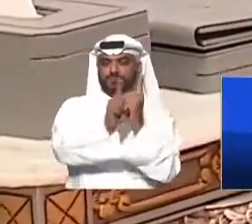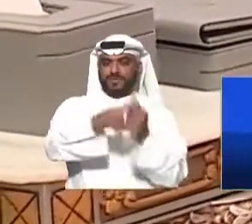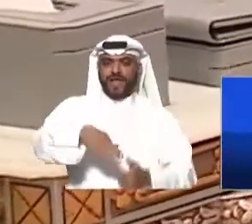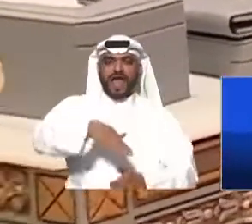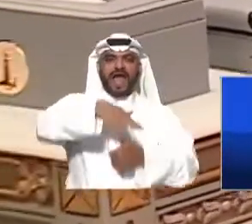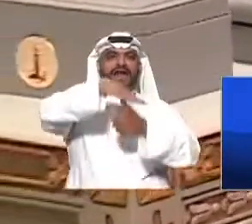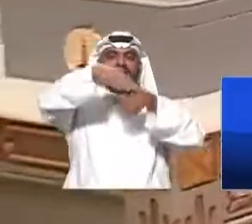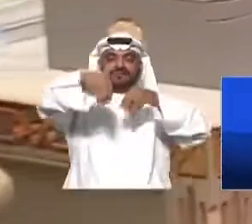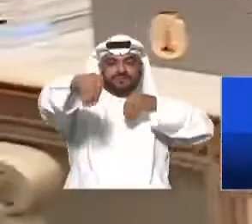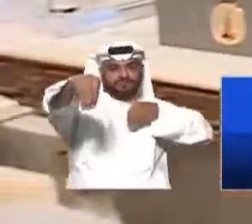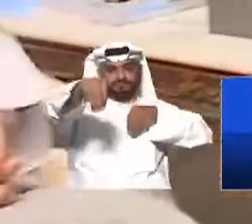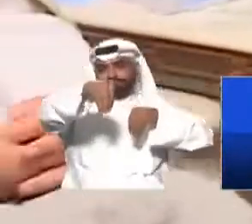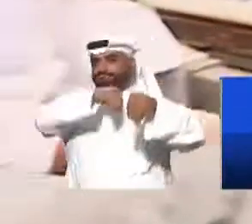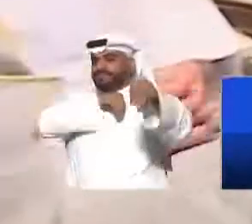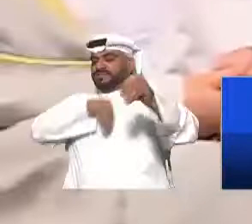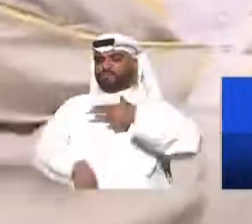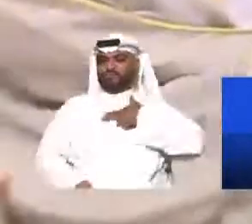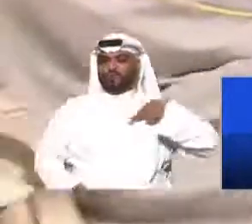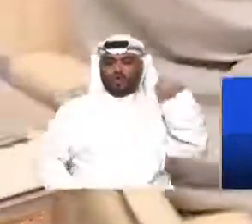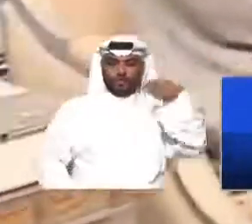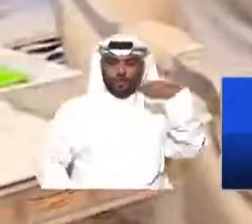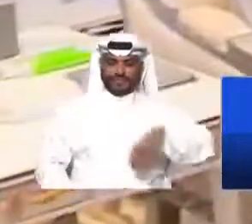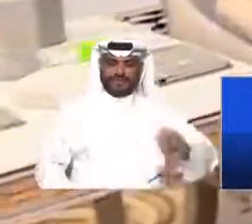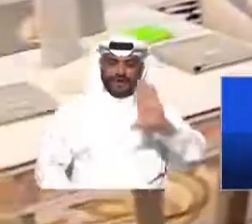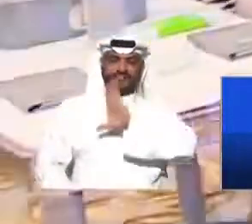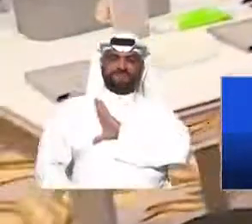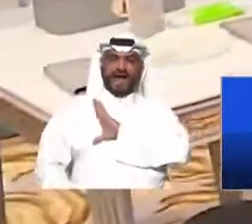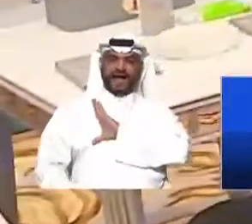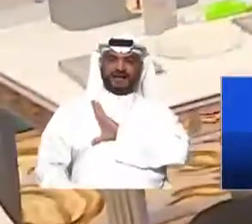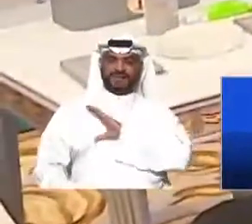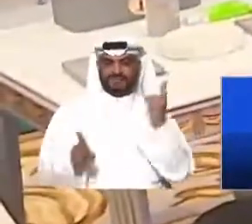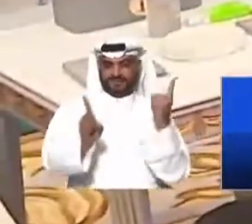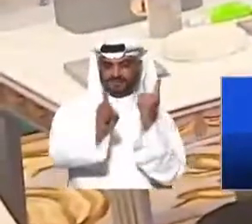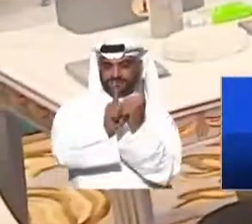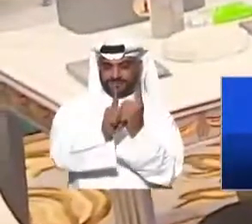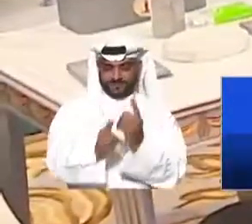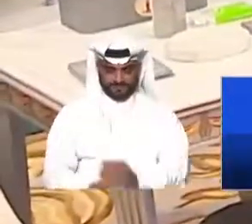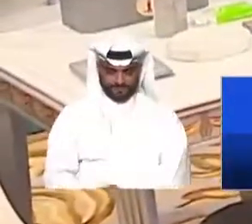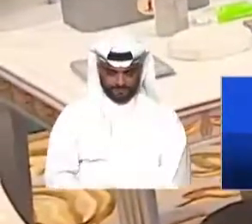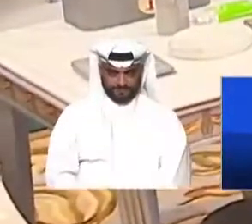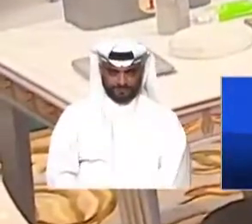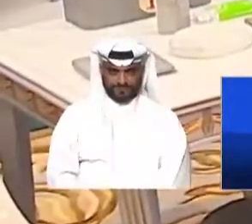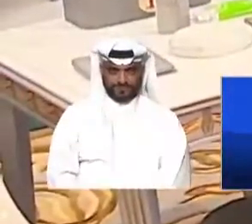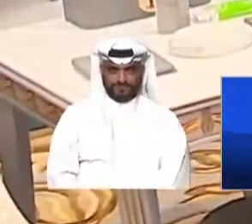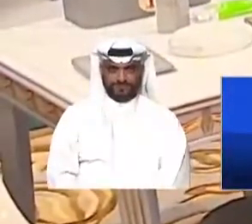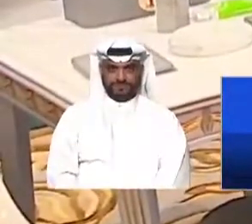الوزراء بالإنابة وزير الدفاع الشيخ حمد جابر العلي الصباح.